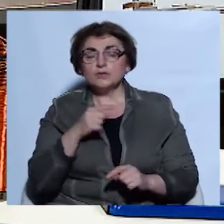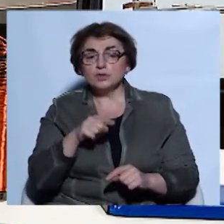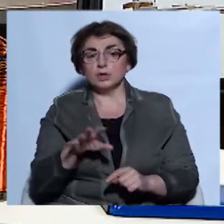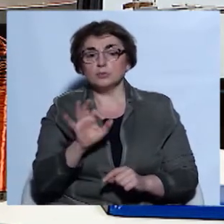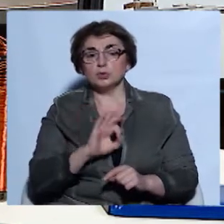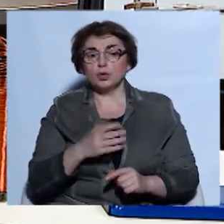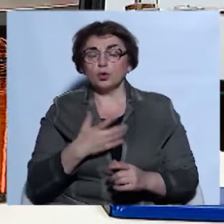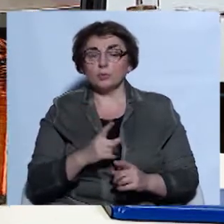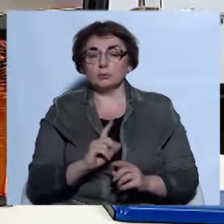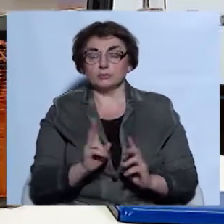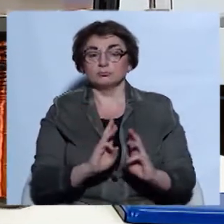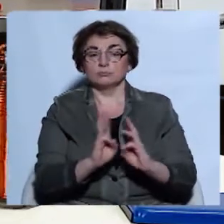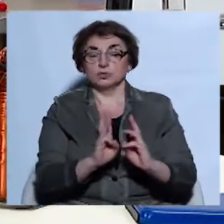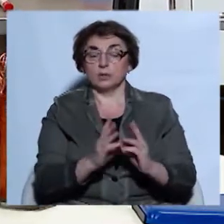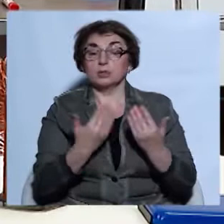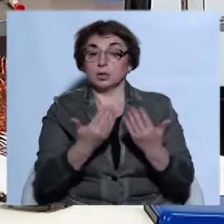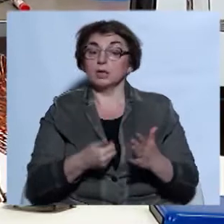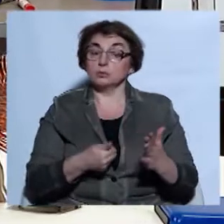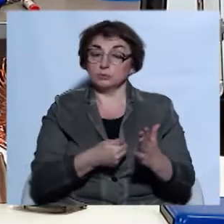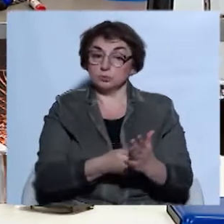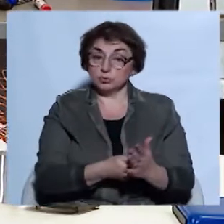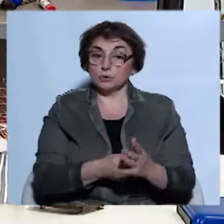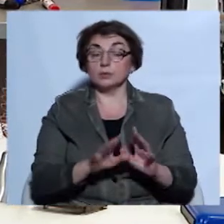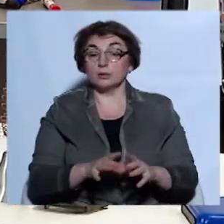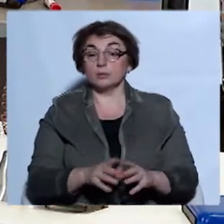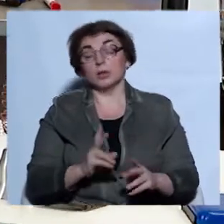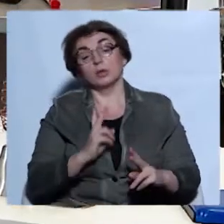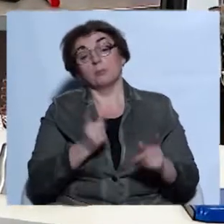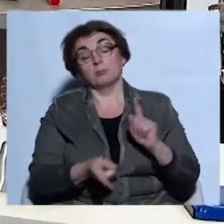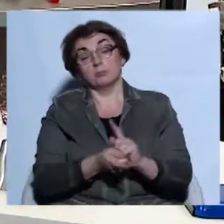ნივთიერებების შესახებ, რომლებიც წვას ხელს უწყობს ან წვას ხელს უშლის და